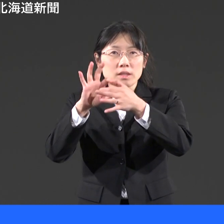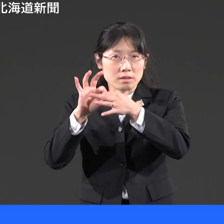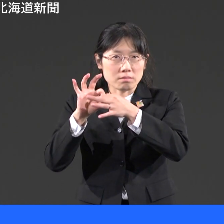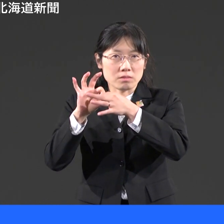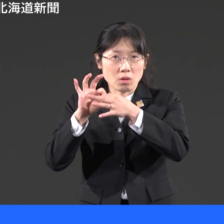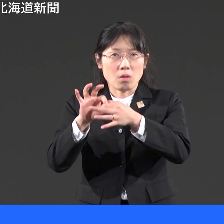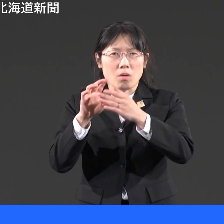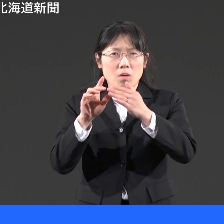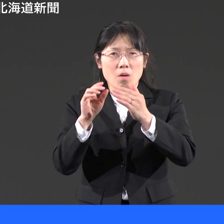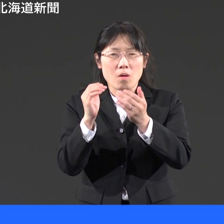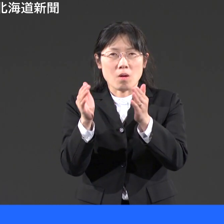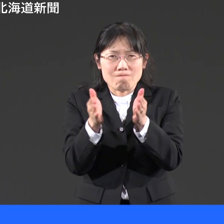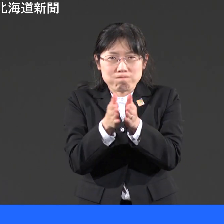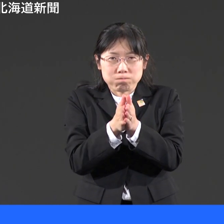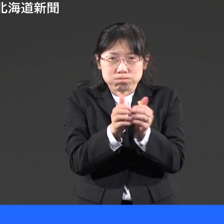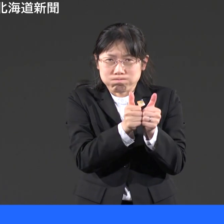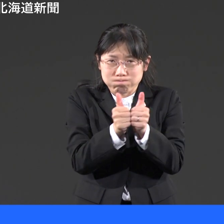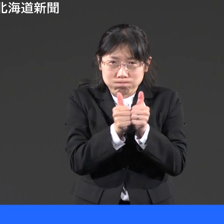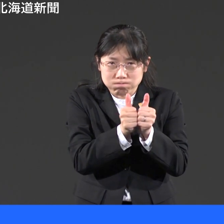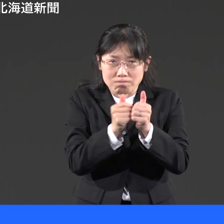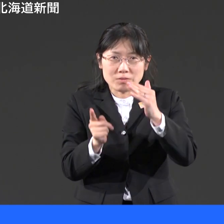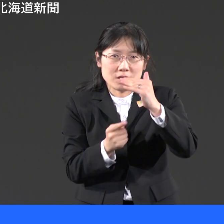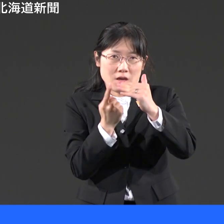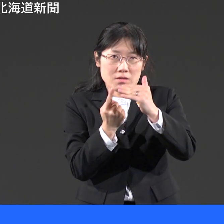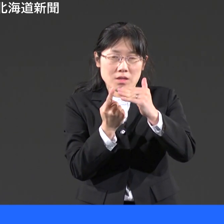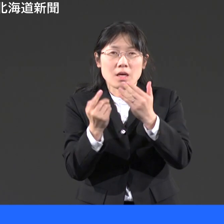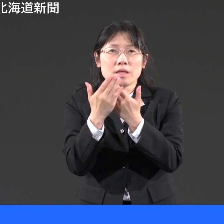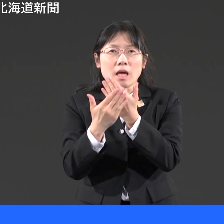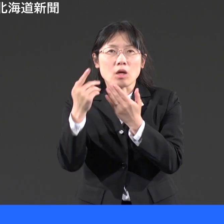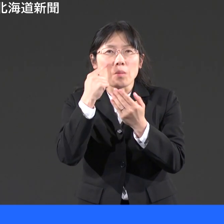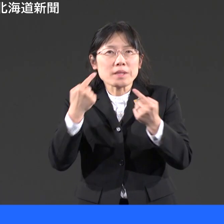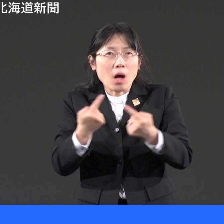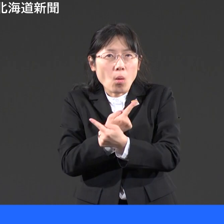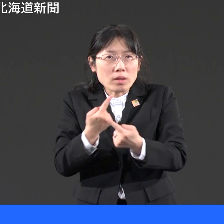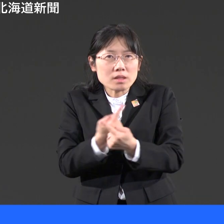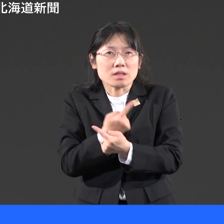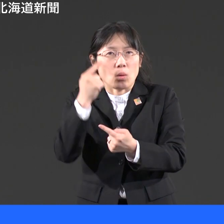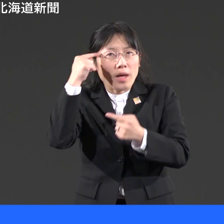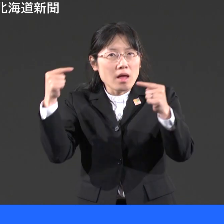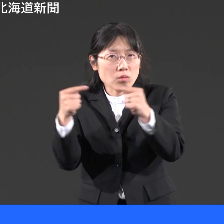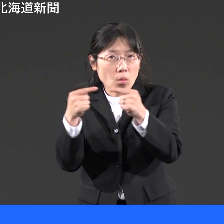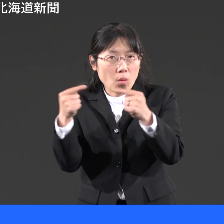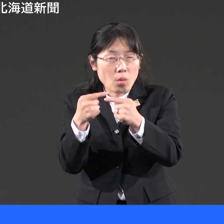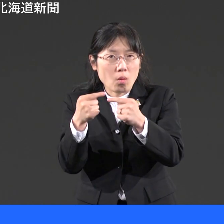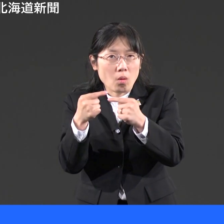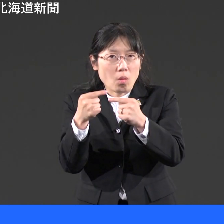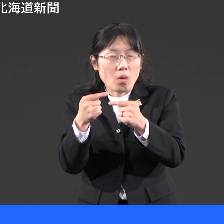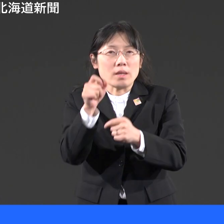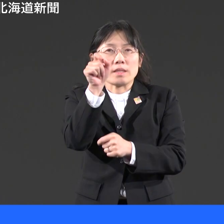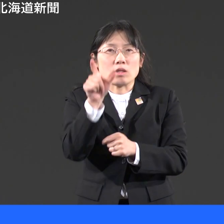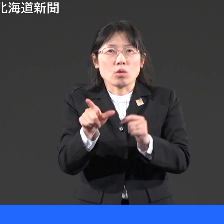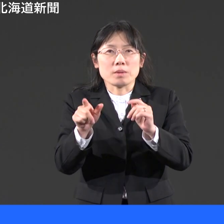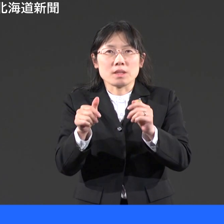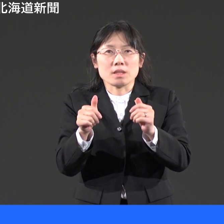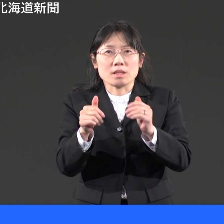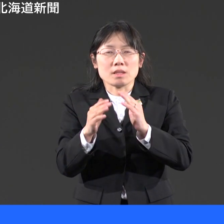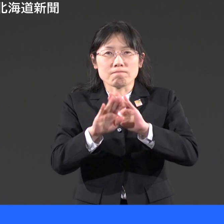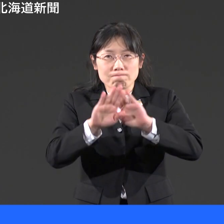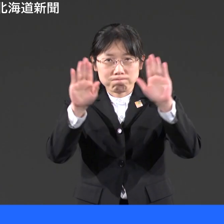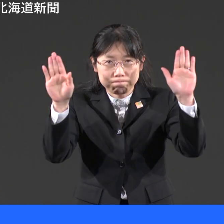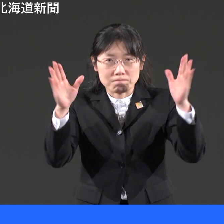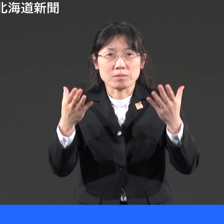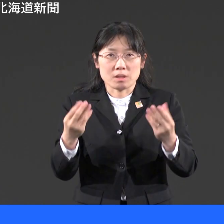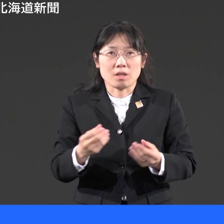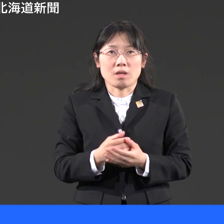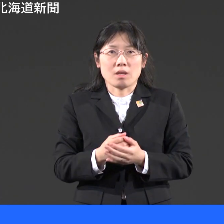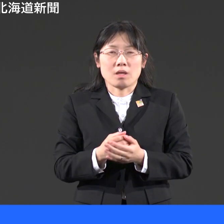汚職談合事件を受けて大会運営の見直しに関する検討委員会の初会合が月曜日に開かれました。事件で五